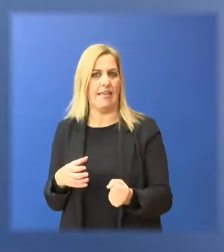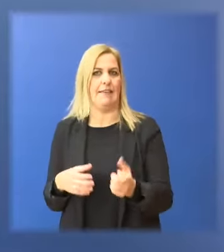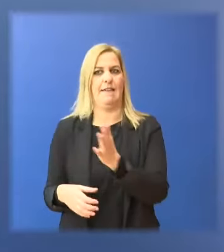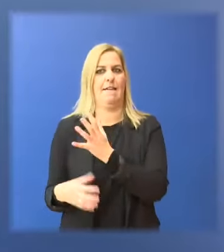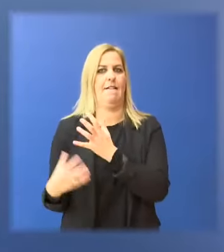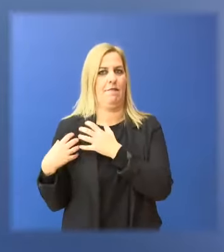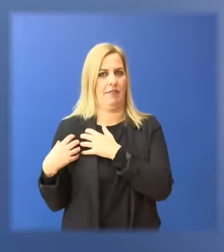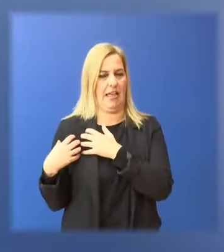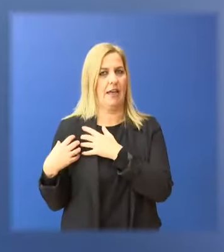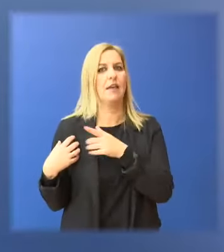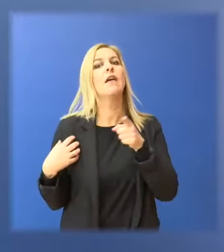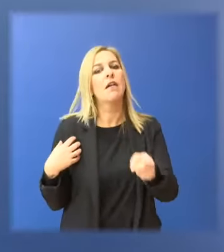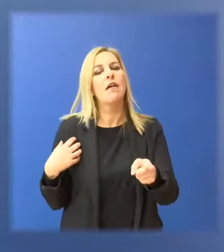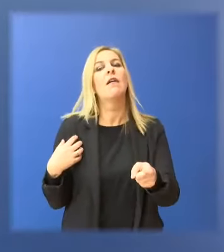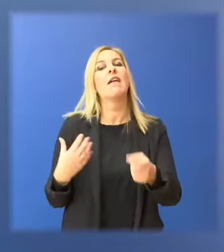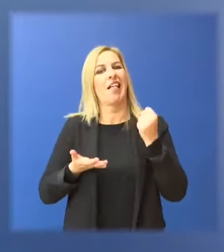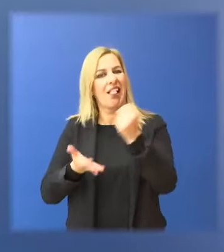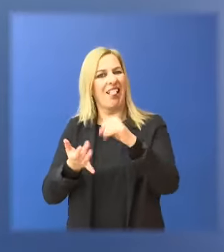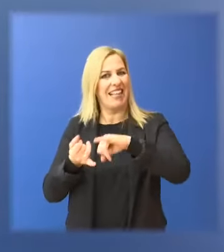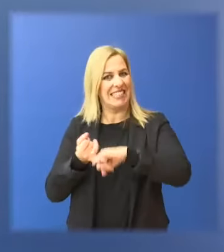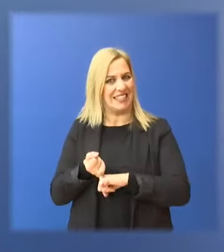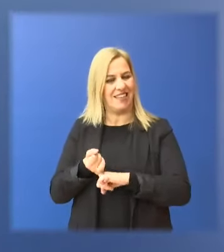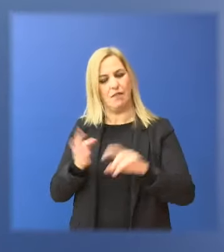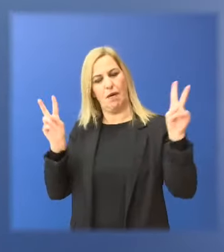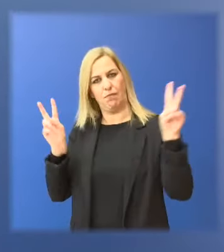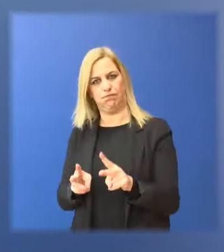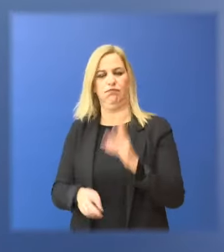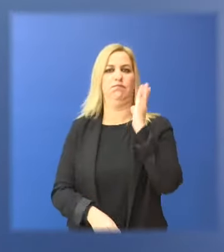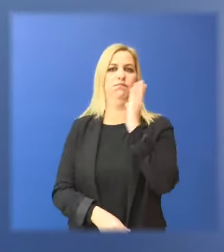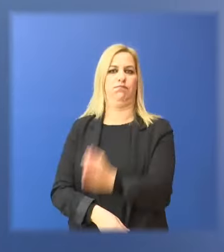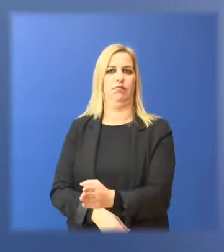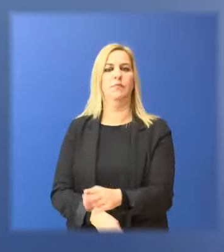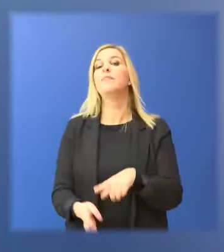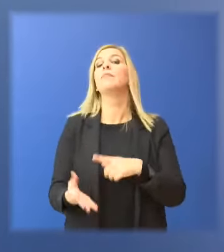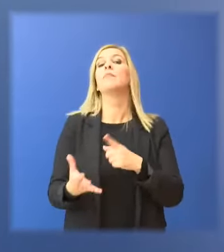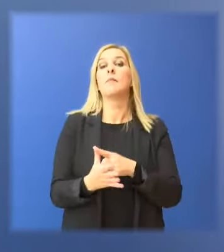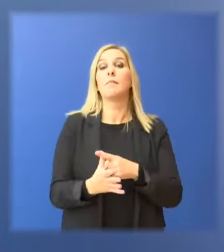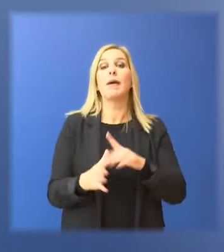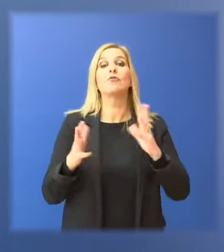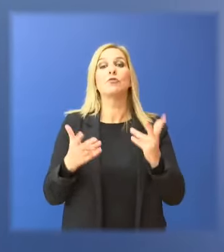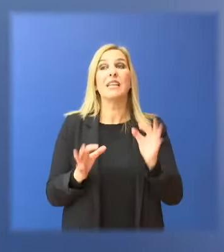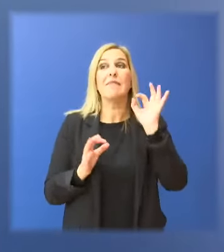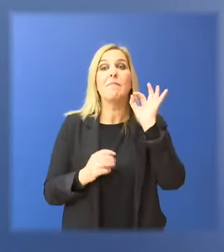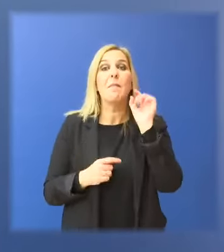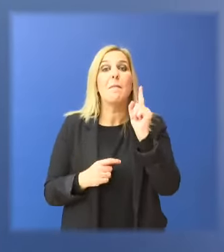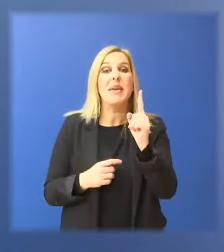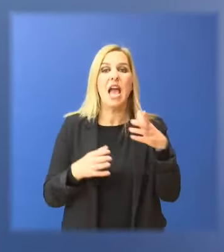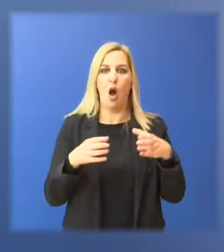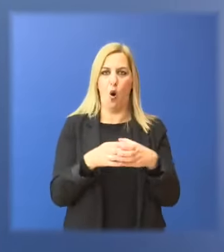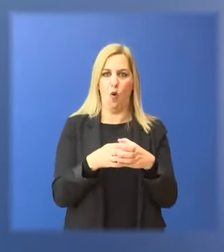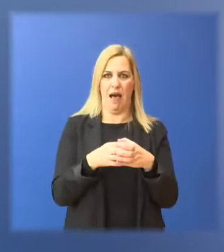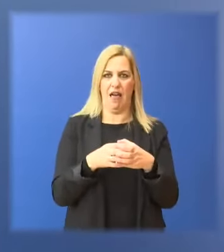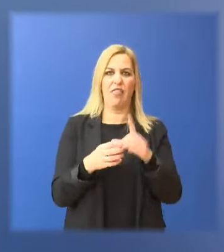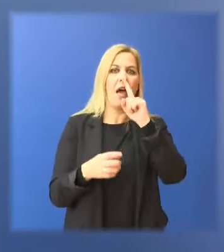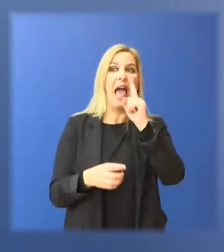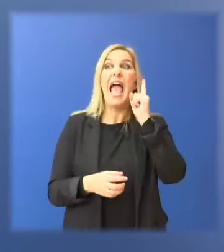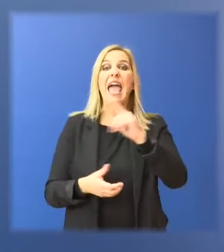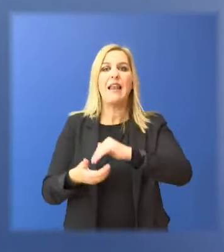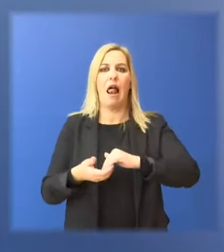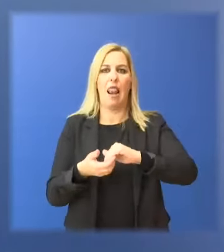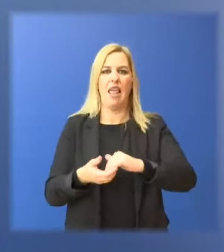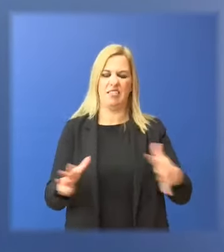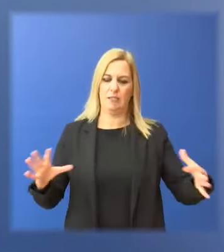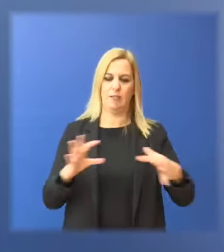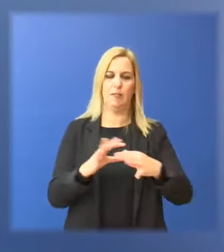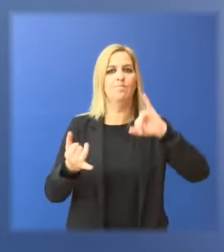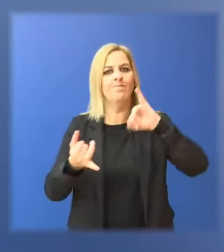πόρους του στοιχήματος. Προβλέπεται μια λέσχη οργανωμένων οπαδών ανά έμβλημα ομάδας, η οποία συνδέεται υποχρεωτικά με την ΠΑΕ.